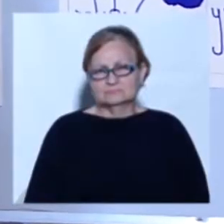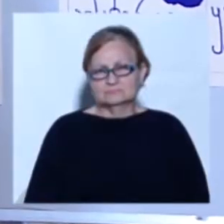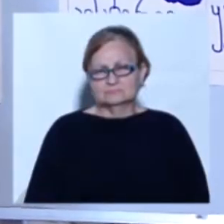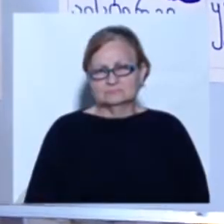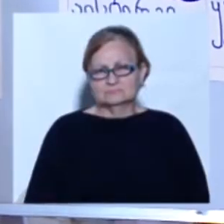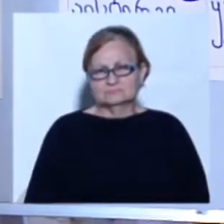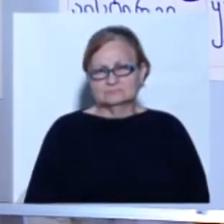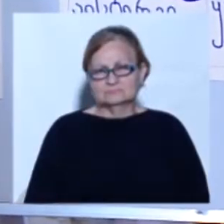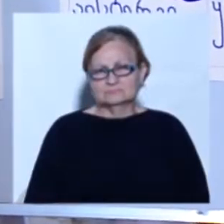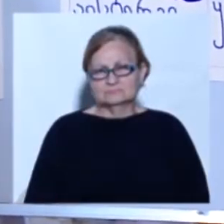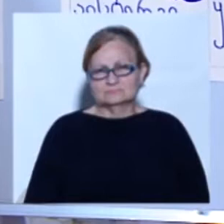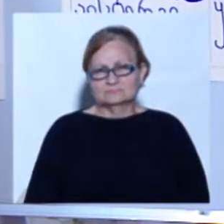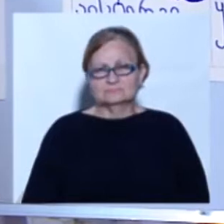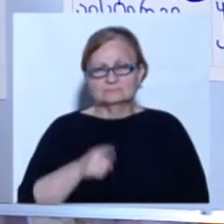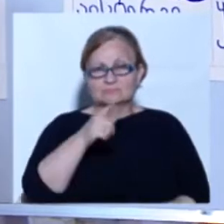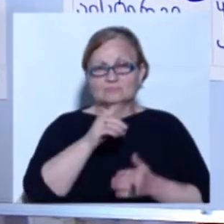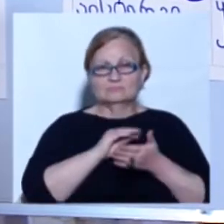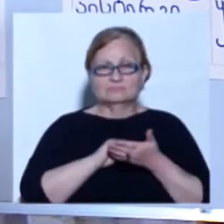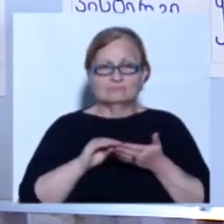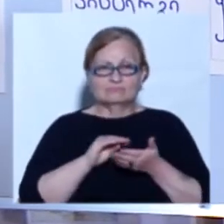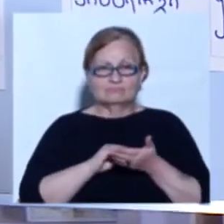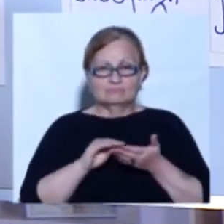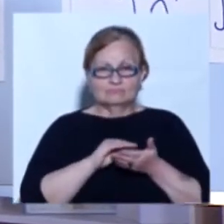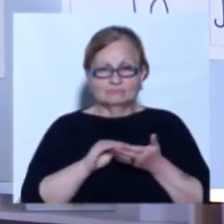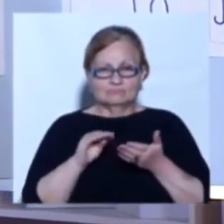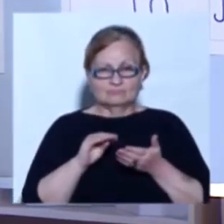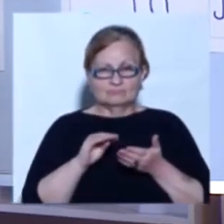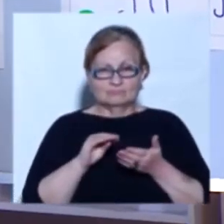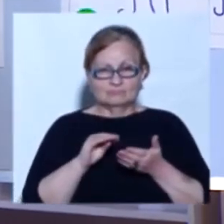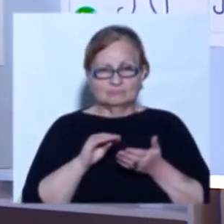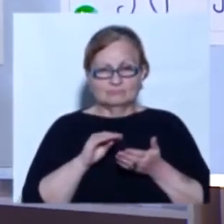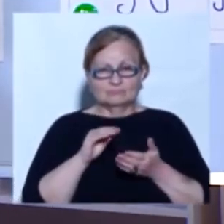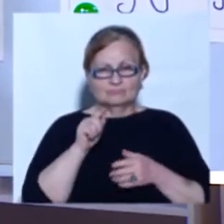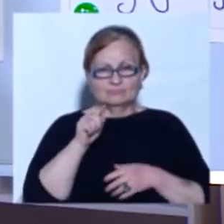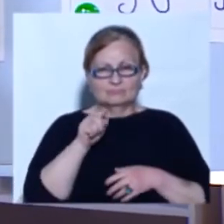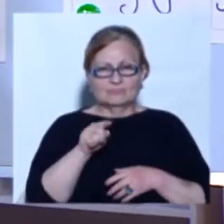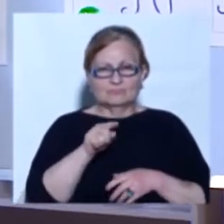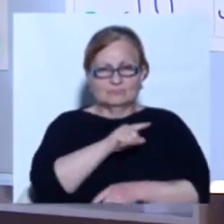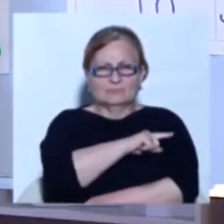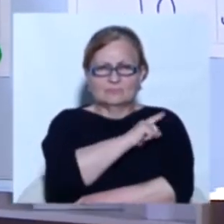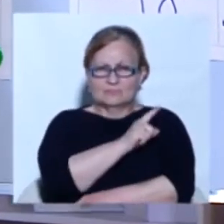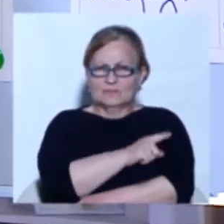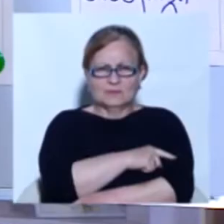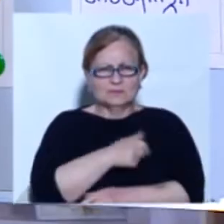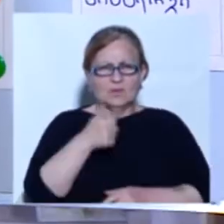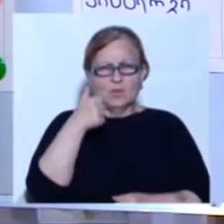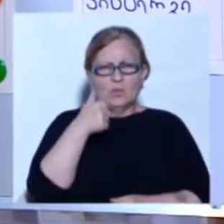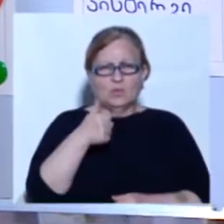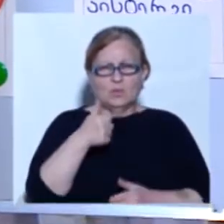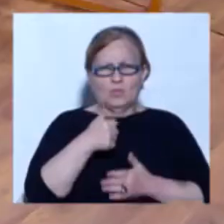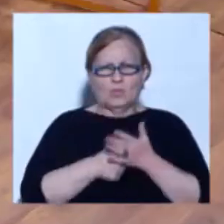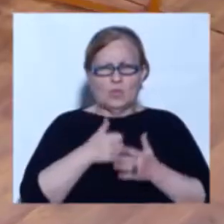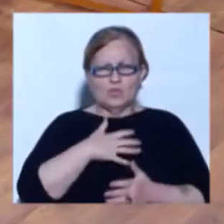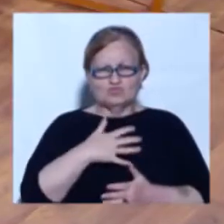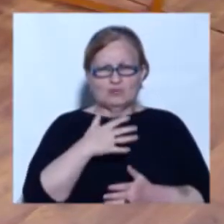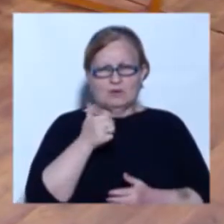აბა თუ წაიკითხე. აქ წერია, შეიძლება პირველი ასო ვერ ამოიკითხო, შენ ძალიან ყოჩაღი ხარ. და მე შევეცადე